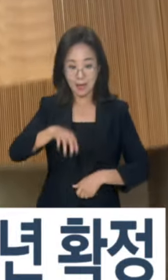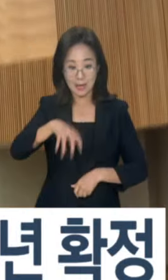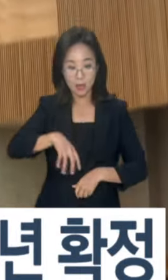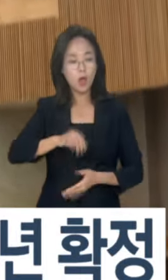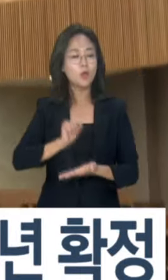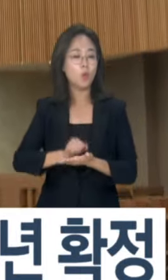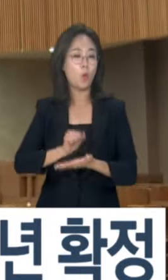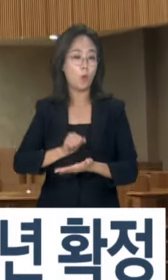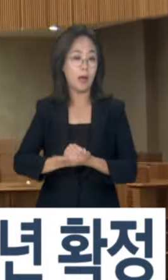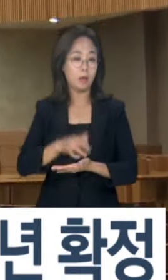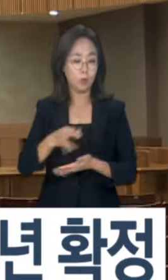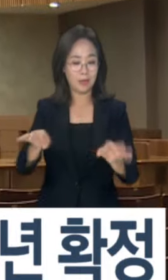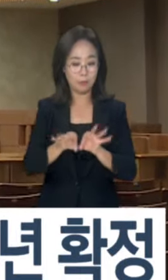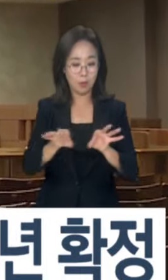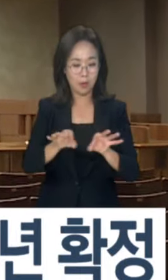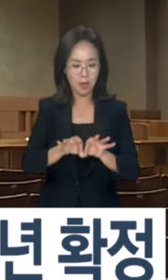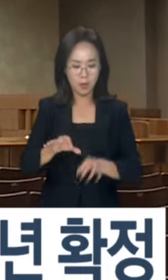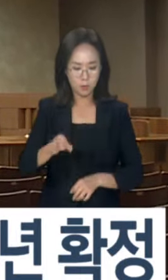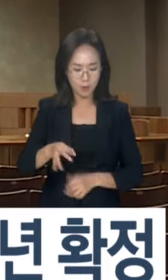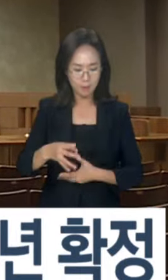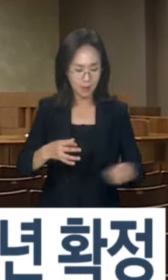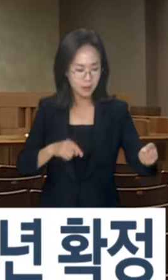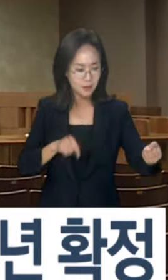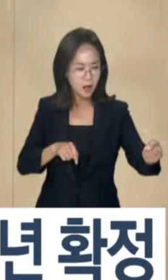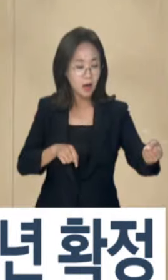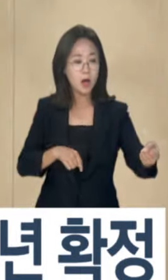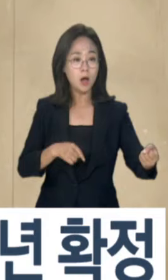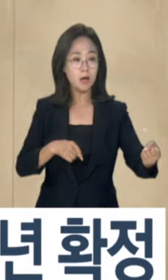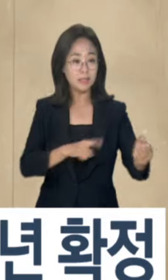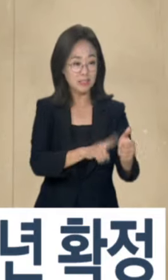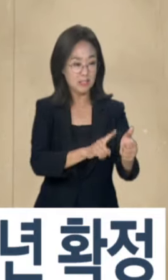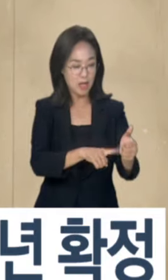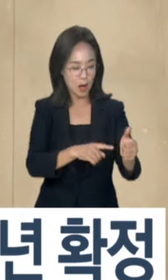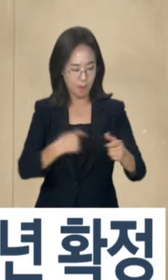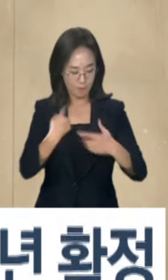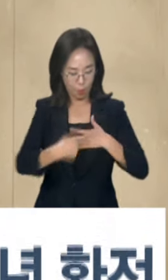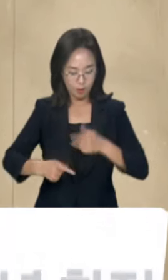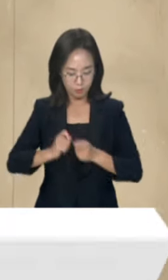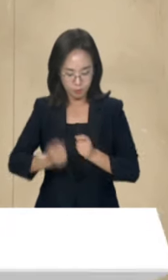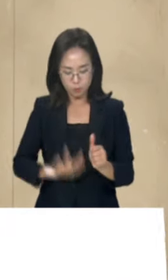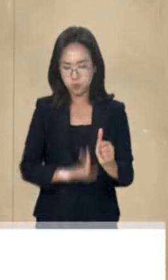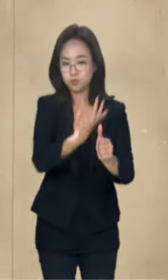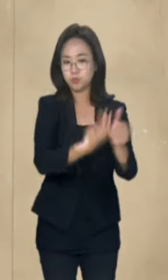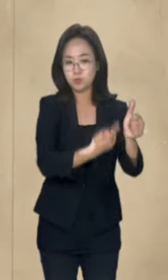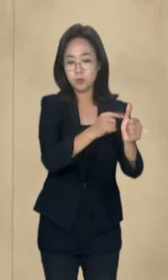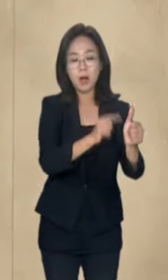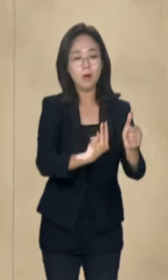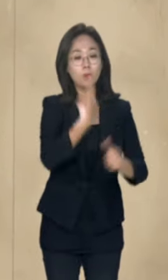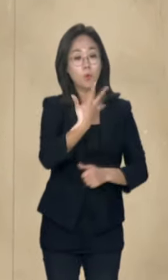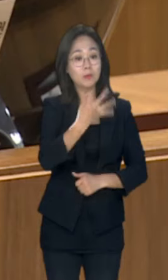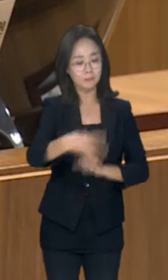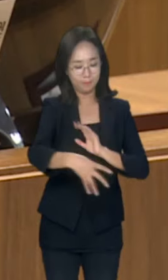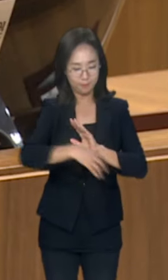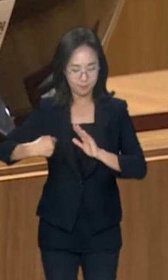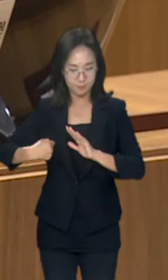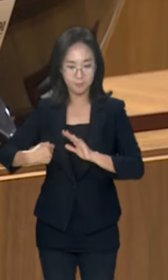도박성 윷놀이를 하다 돈을 일차 함께하던 지몸에 불을 붙여 숨지게 하고 보험금을 로친 혐의로